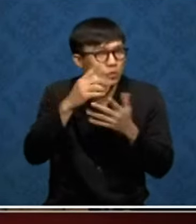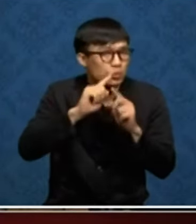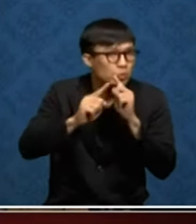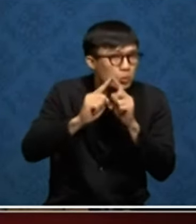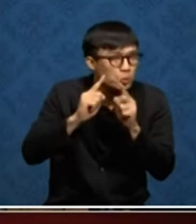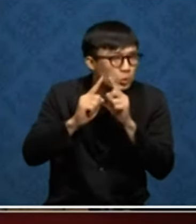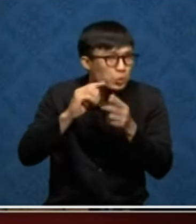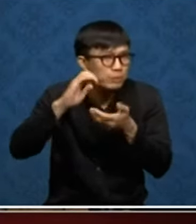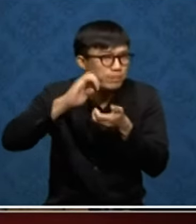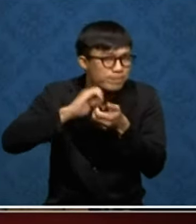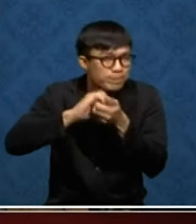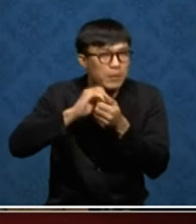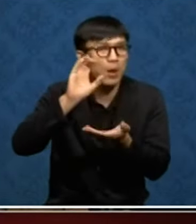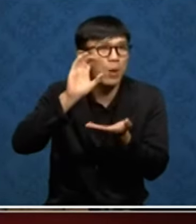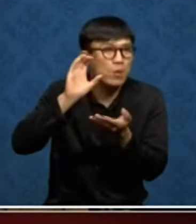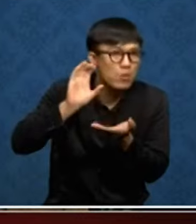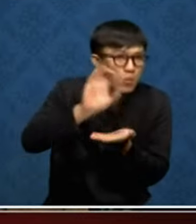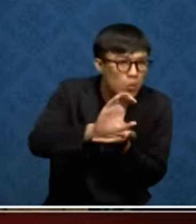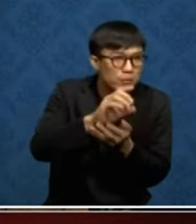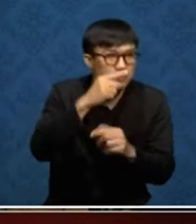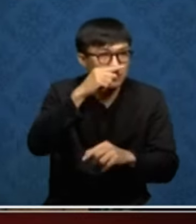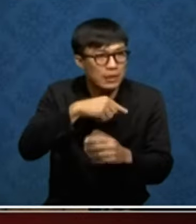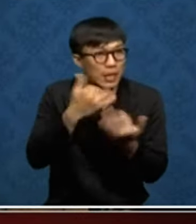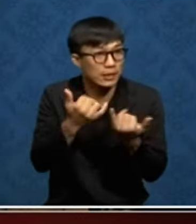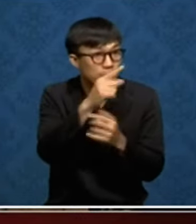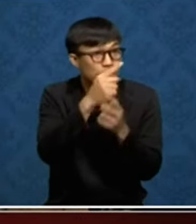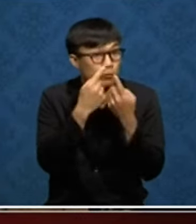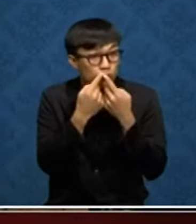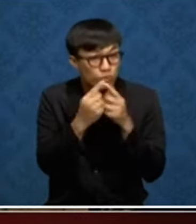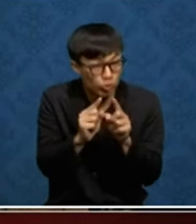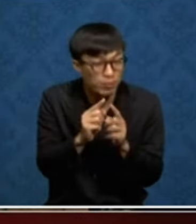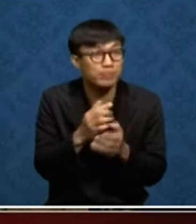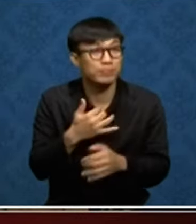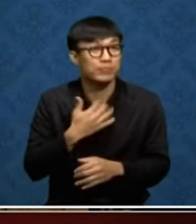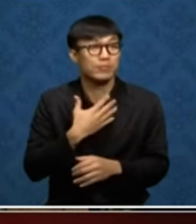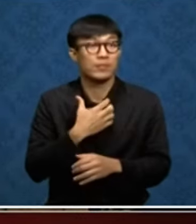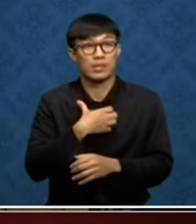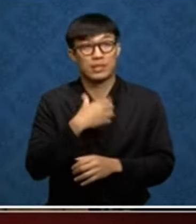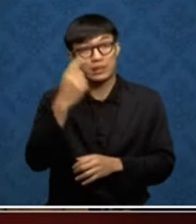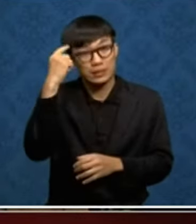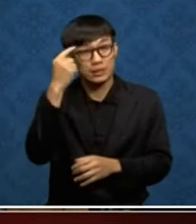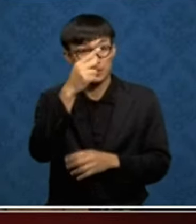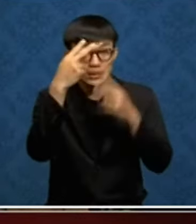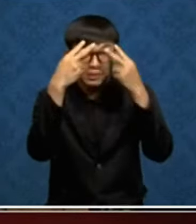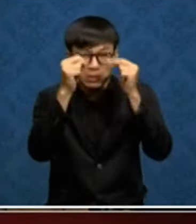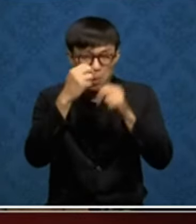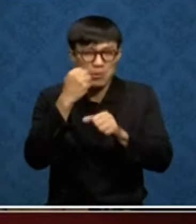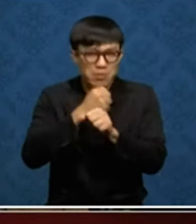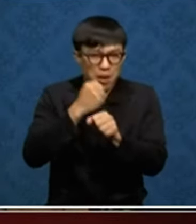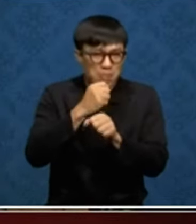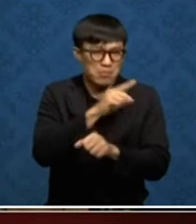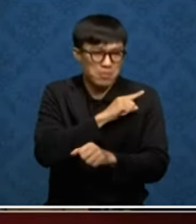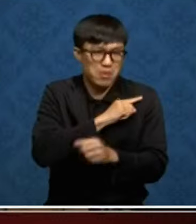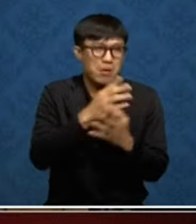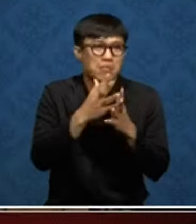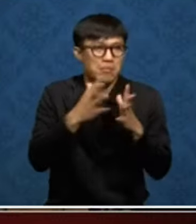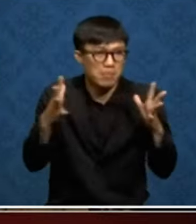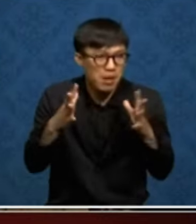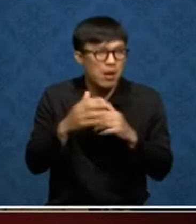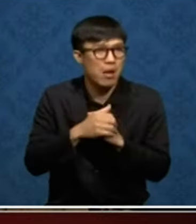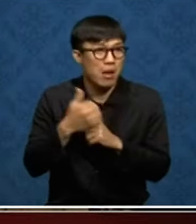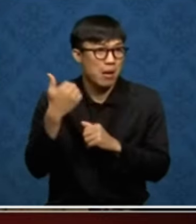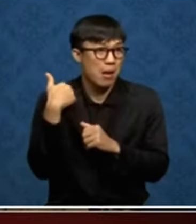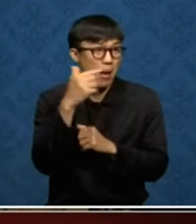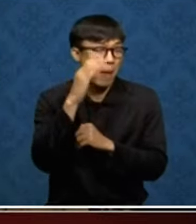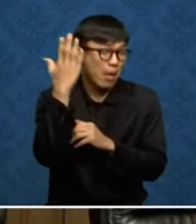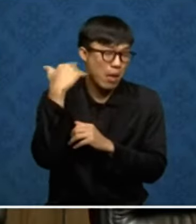งานหลายความรับผิดชอบนะครับจึงเห็นว่าท่านนายกก็ควรจะเป็นผู้ตอบคำถามนี้นะครับอย่างไรก็ดีครับผมเข้าใจว่าท่านนายกก็ภารกิจเยอะนะครับและท่านก็เพิ่งสูญเสียมารดา